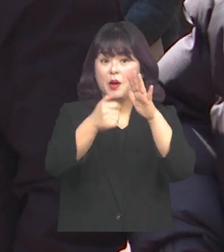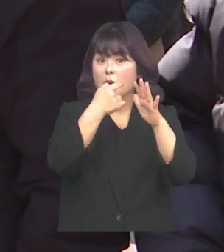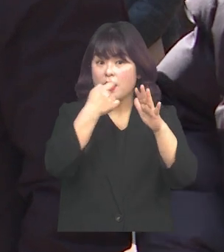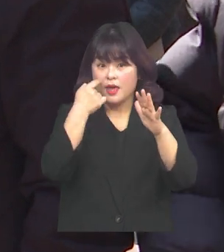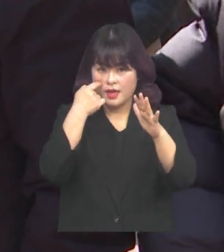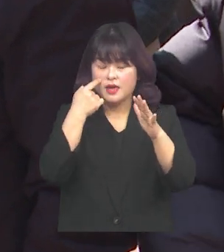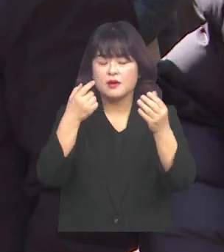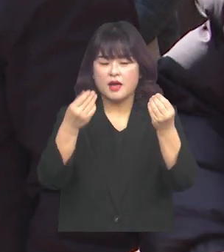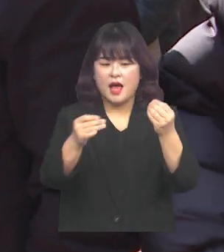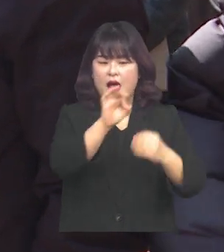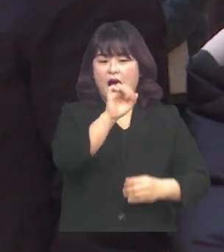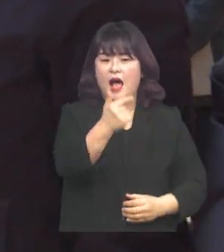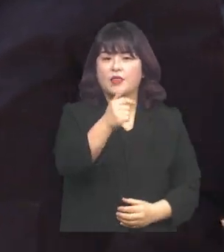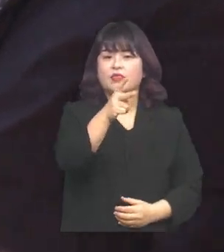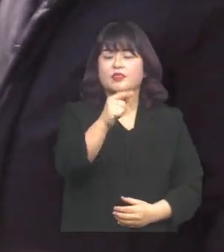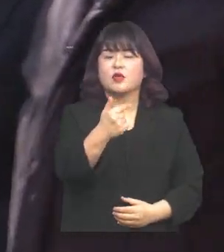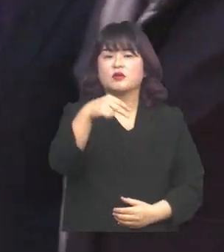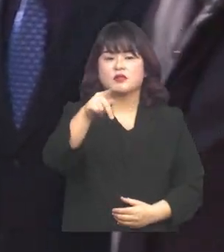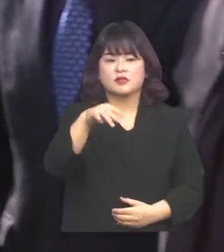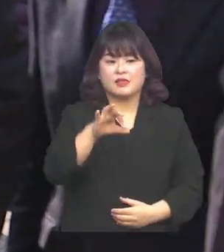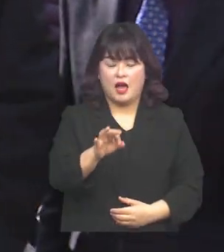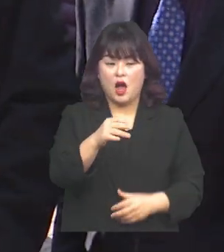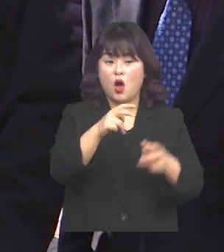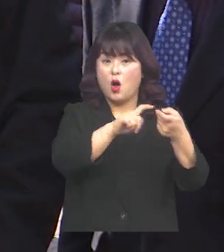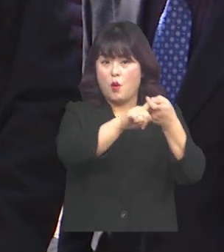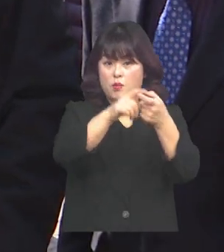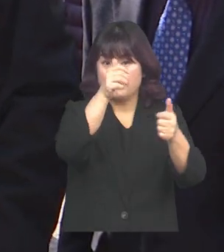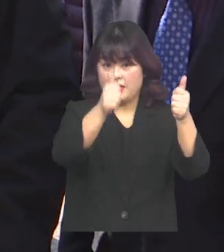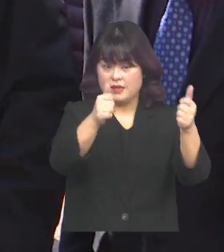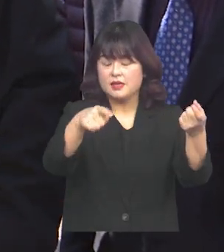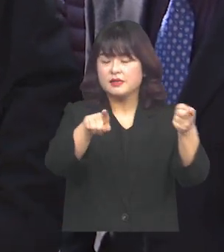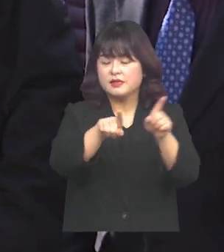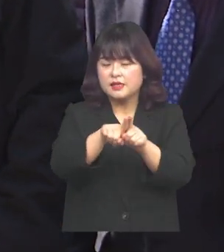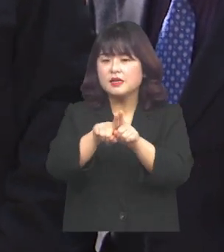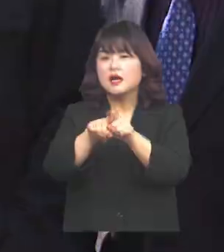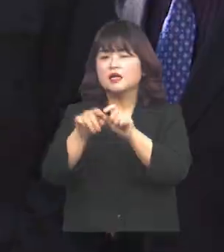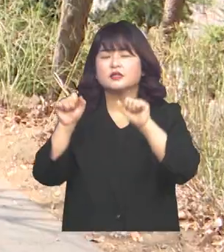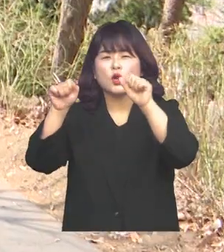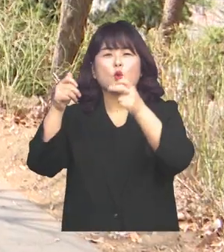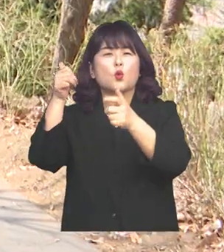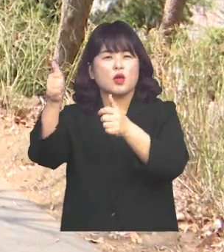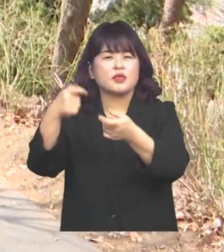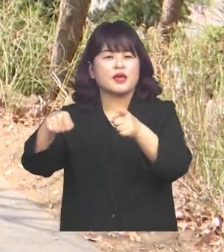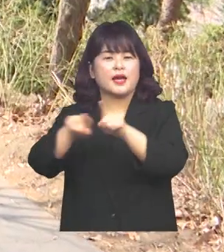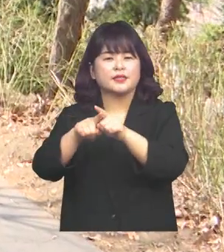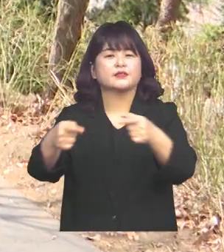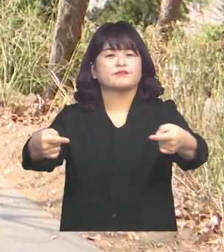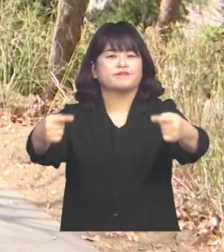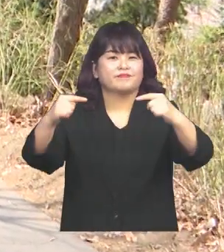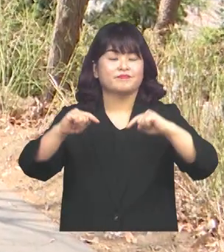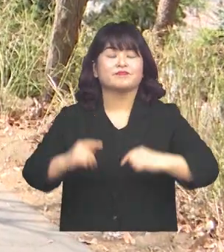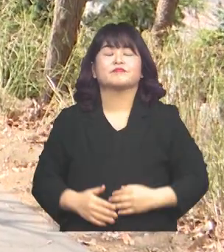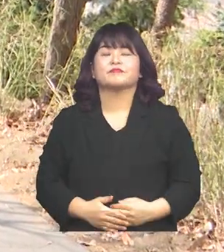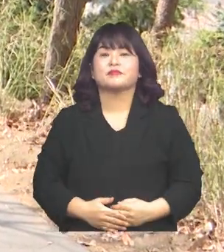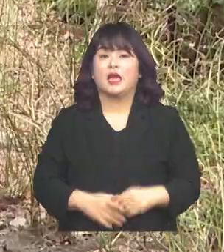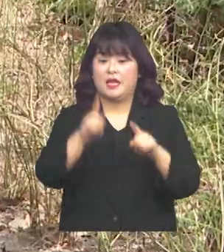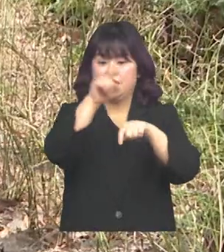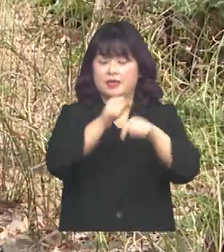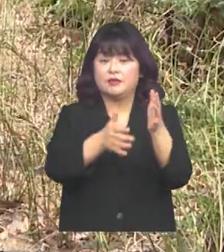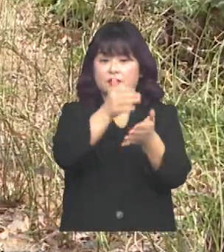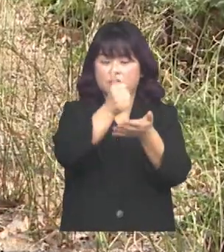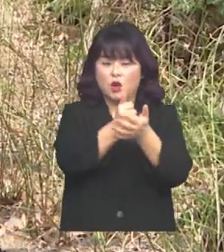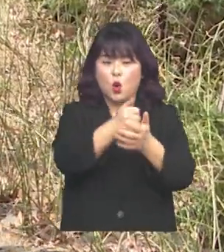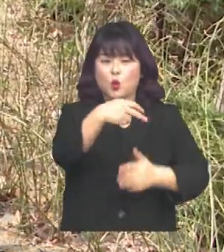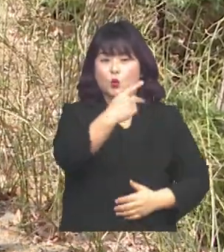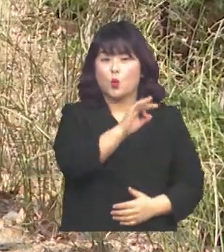현장 점검에는 안한상 통장협의회 회장, 박종열 체육회장 등 동백일동 주민대표들이 함께했습니다. 이